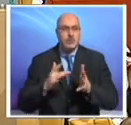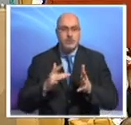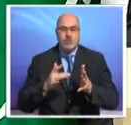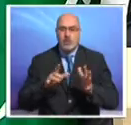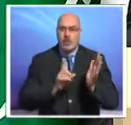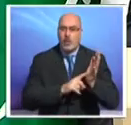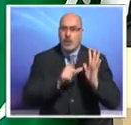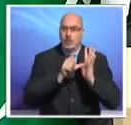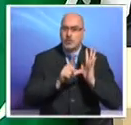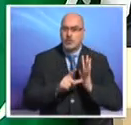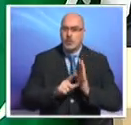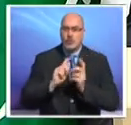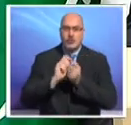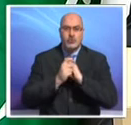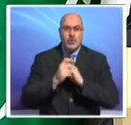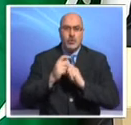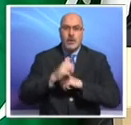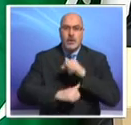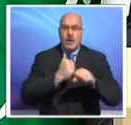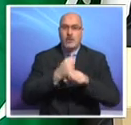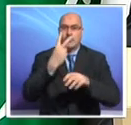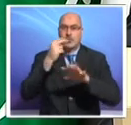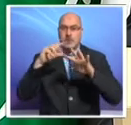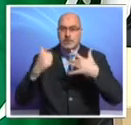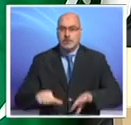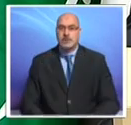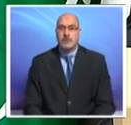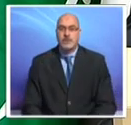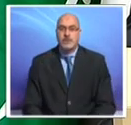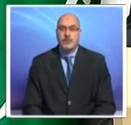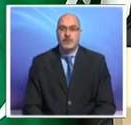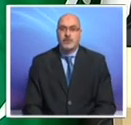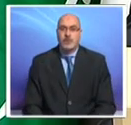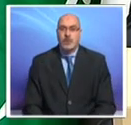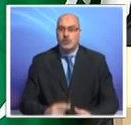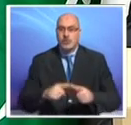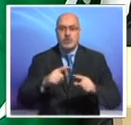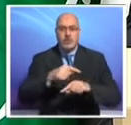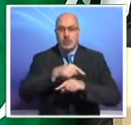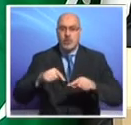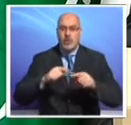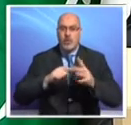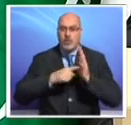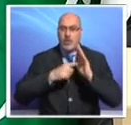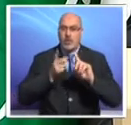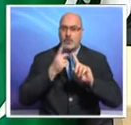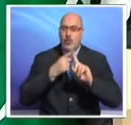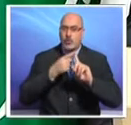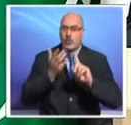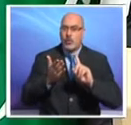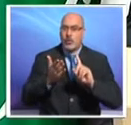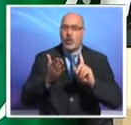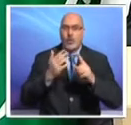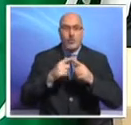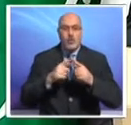أحكام الدستور المعدل في سنة 2016 كخط أصيل وثابت تتجلى أبرز معالمها